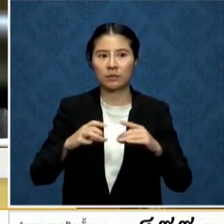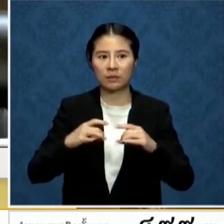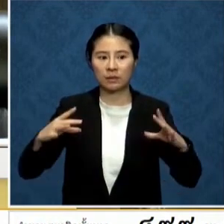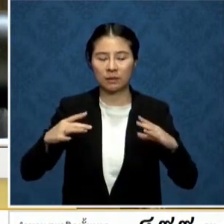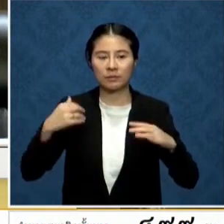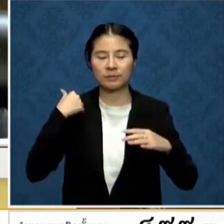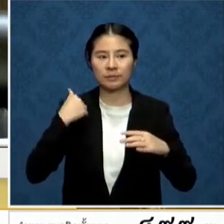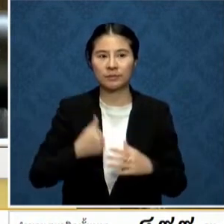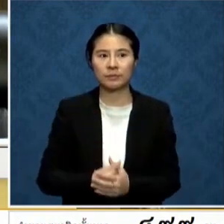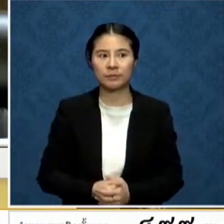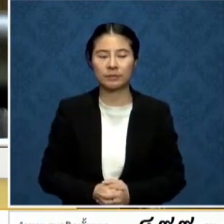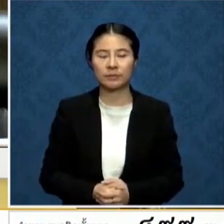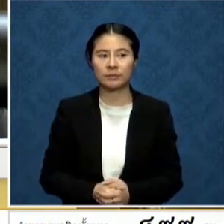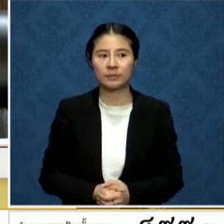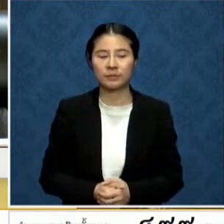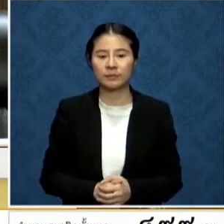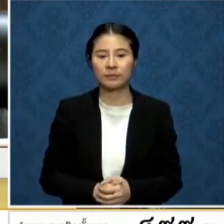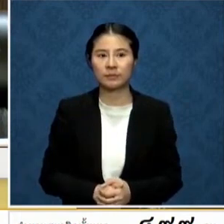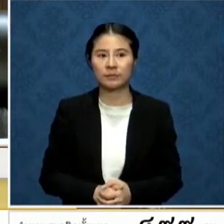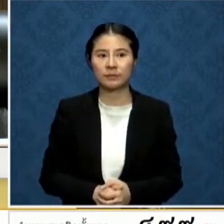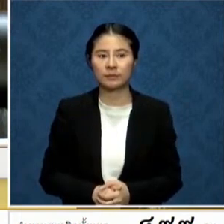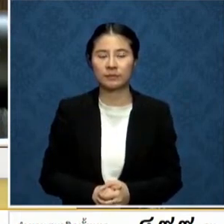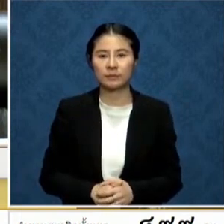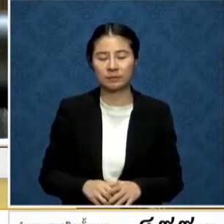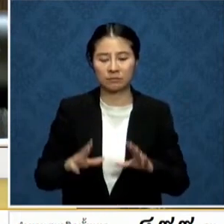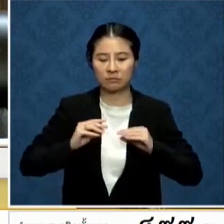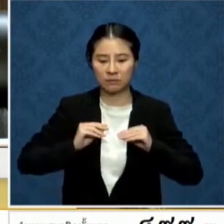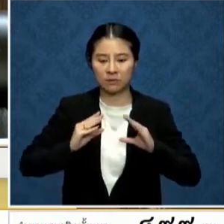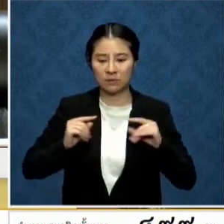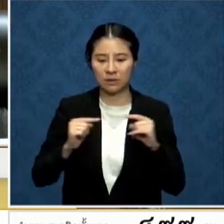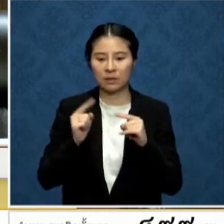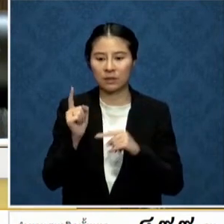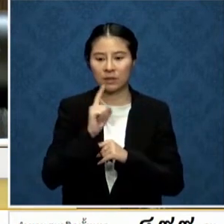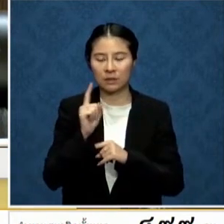มาอย่างนี้นะครับในข้อถัดไปครับที่ไม่เห็น